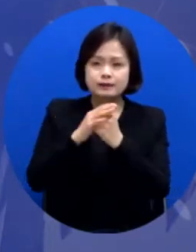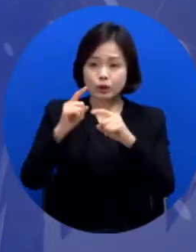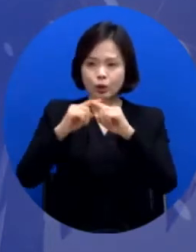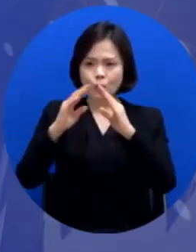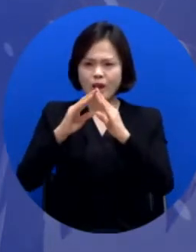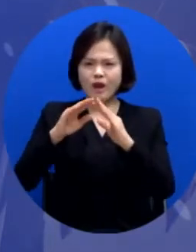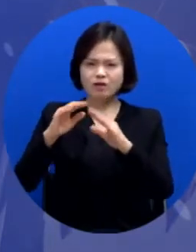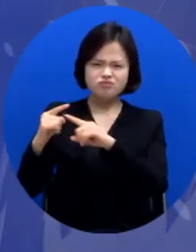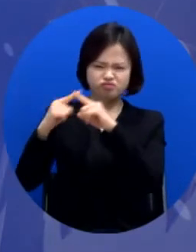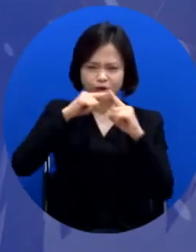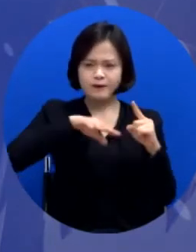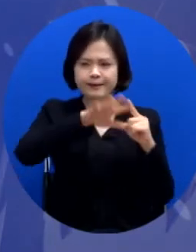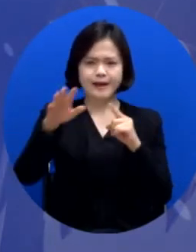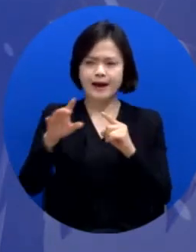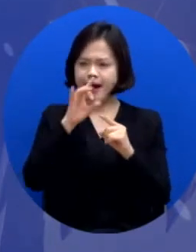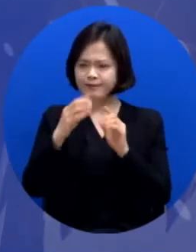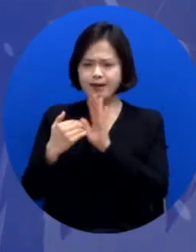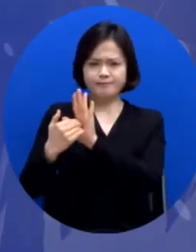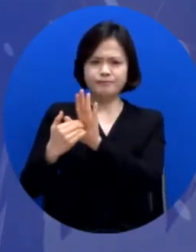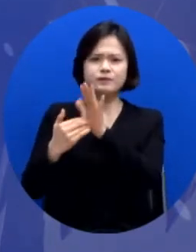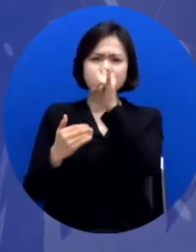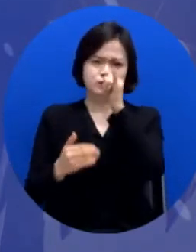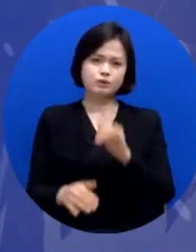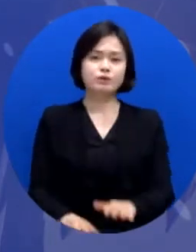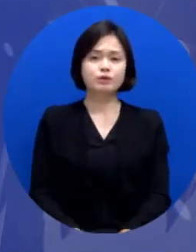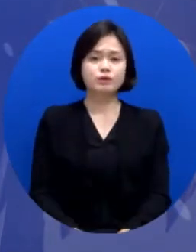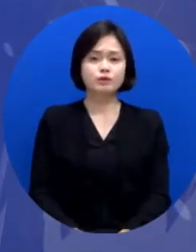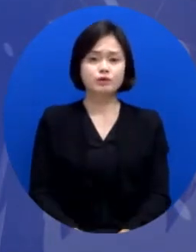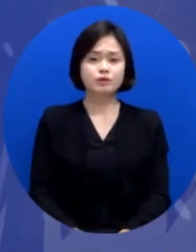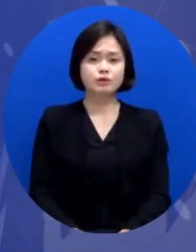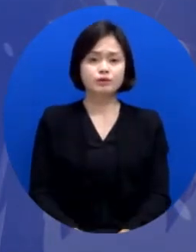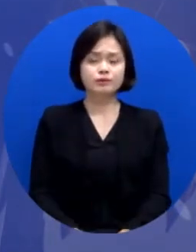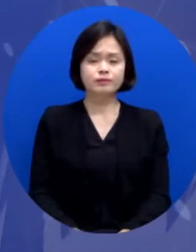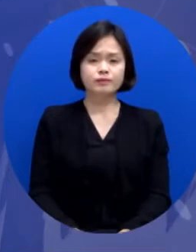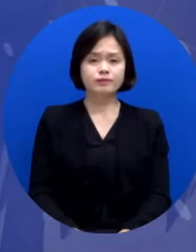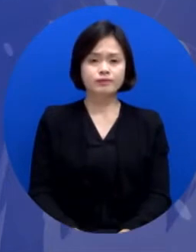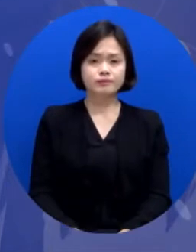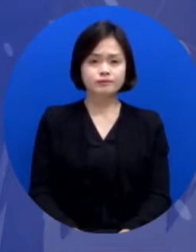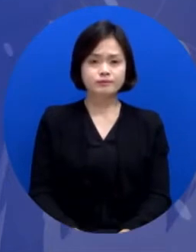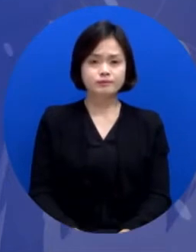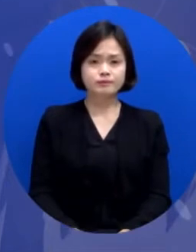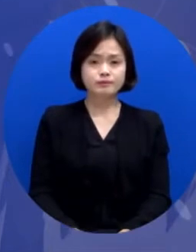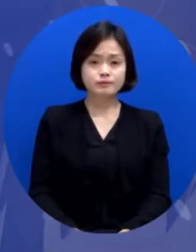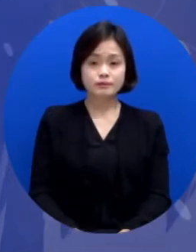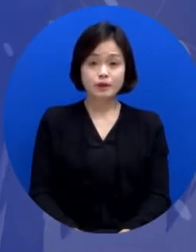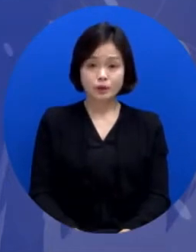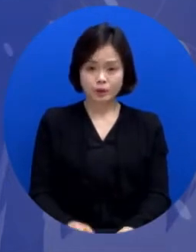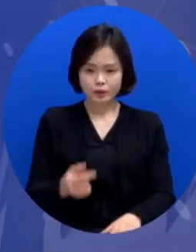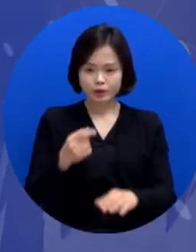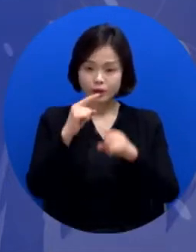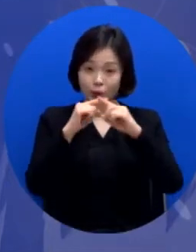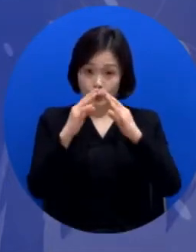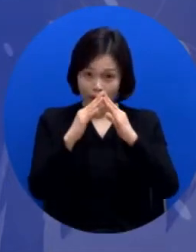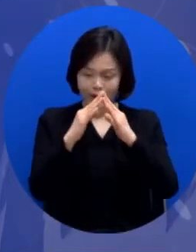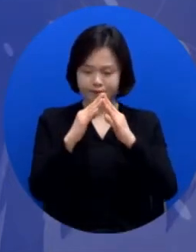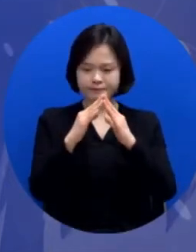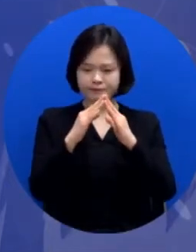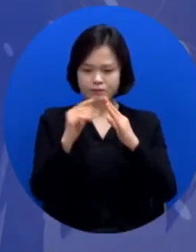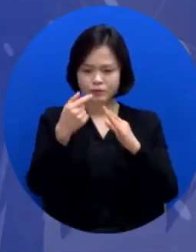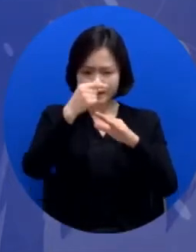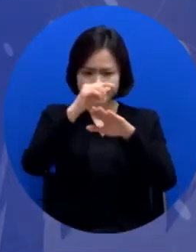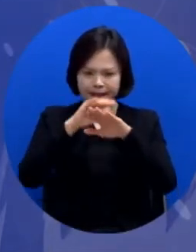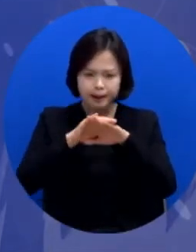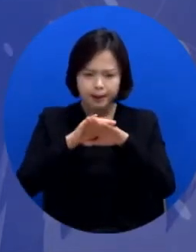않는 교회들을 애써 전도하면 성도들을 모아서 기반을 잡아 놨는데 대면 예배를 드리지 못하는 시간이 길어지니까 그나마